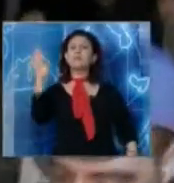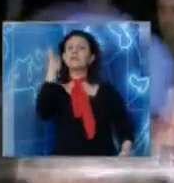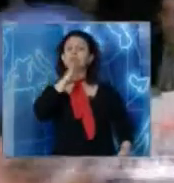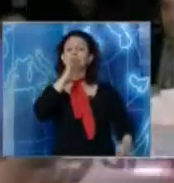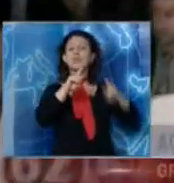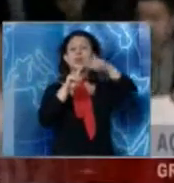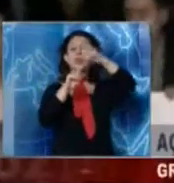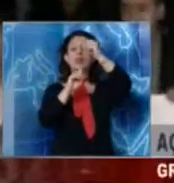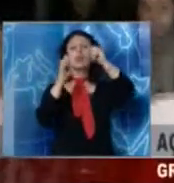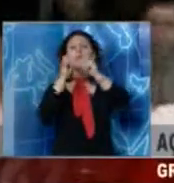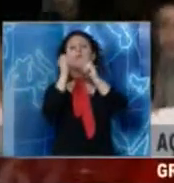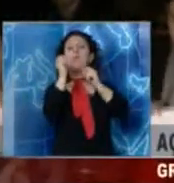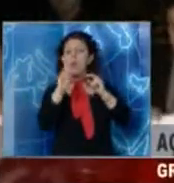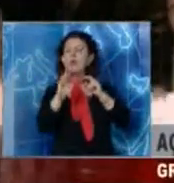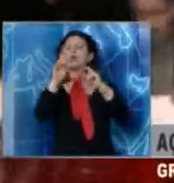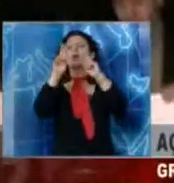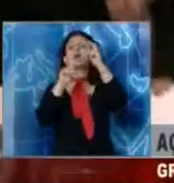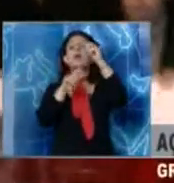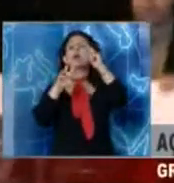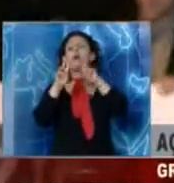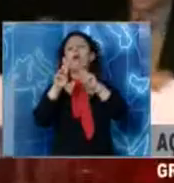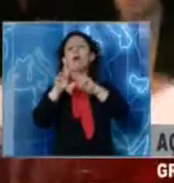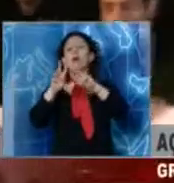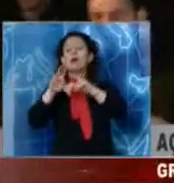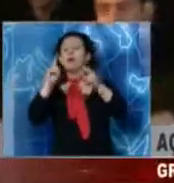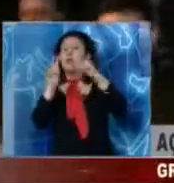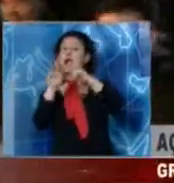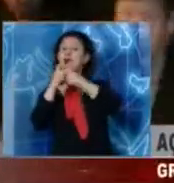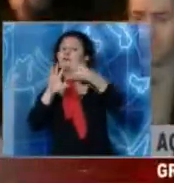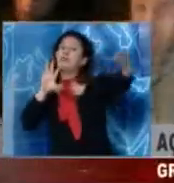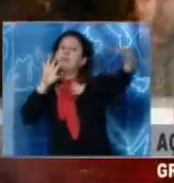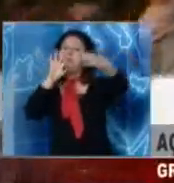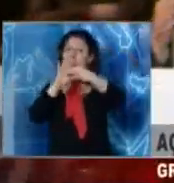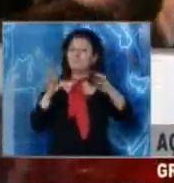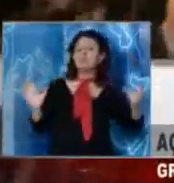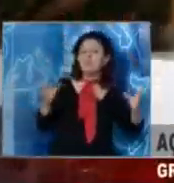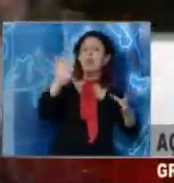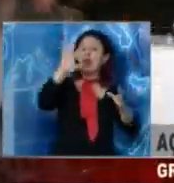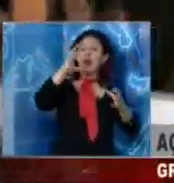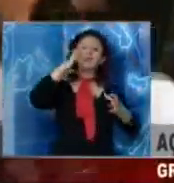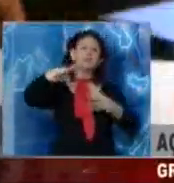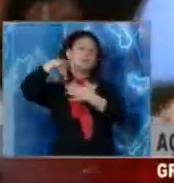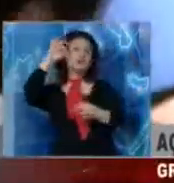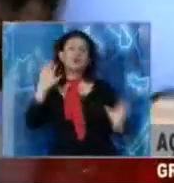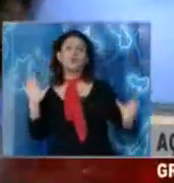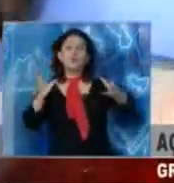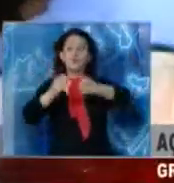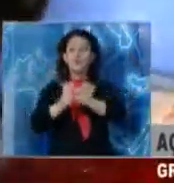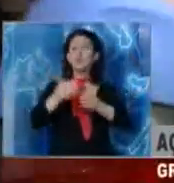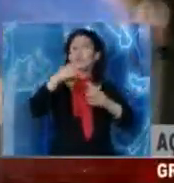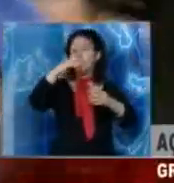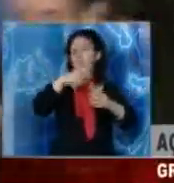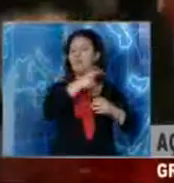İzmit'te TMOB, İKK, TTB, DİSK ve KESK'e bağlı yaklaşık 50 kişilik grup belediye işhanı önünde toplanarak